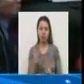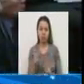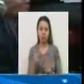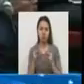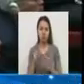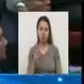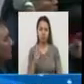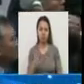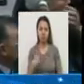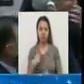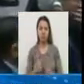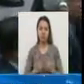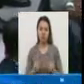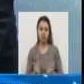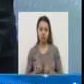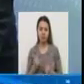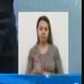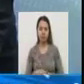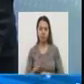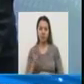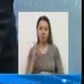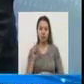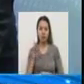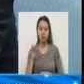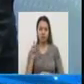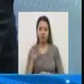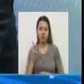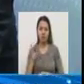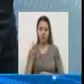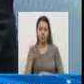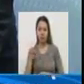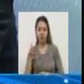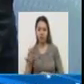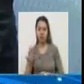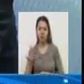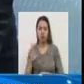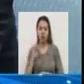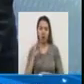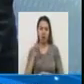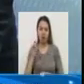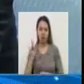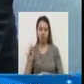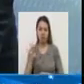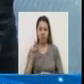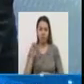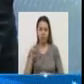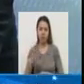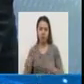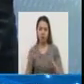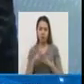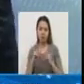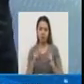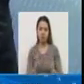әділ болуға тырыстық. Ауғанстан, Талибан, Илим, Даиш, Аль-Каида және Сомали, Эритрея